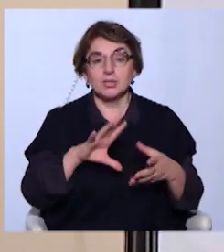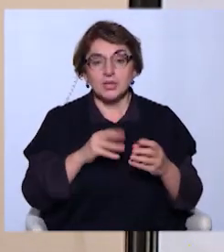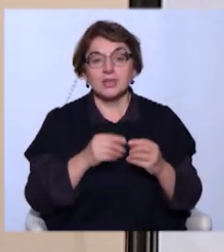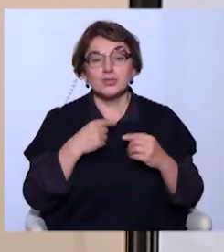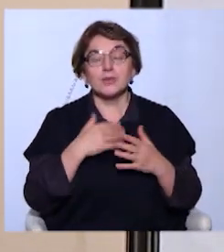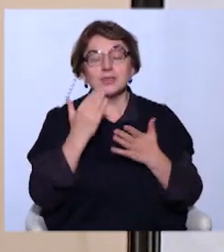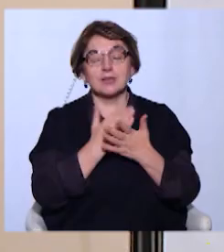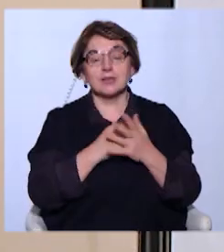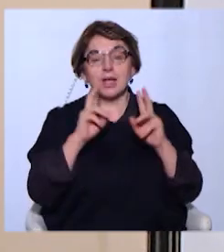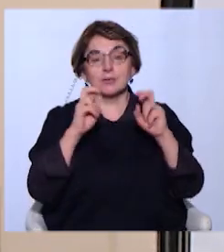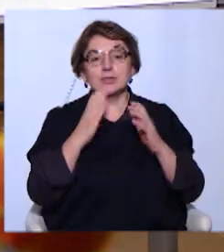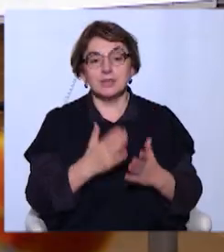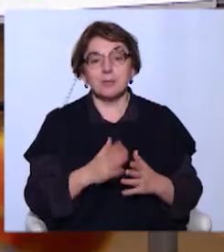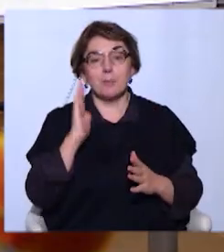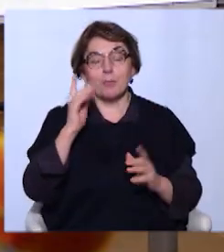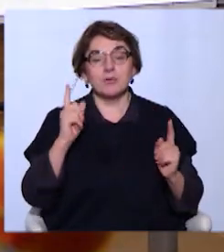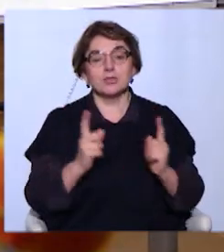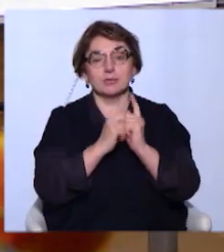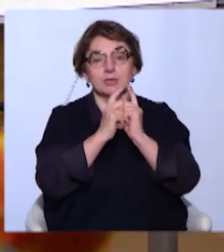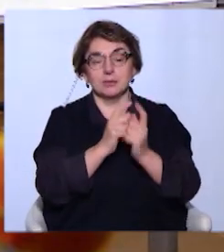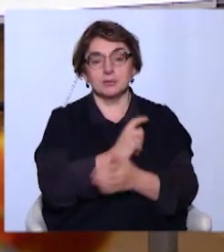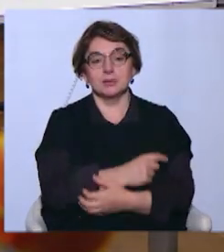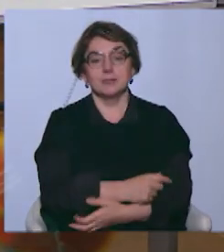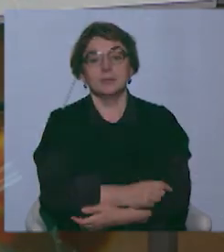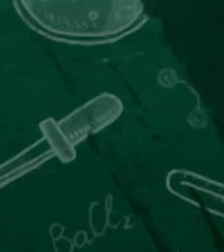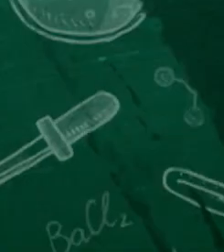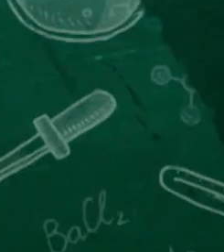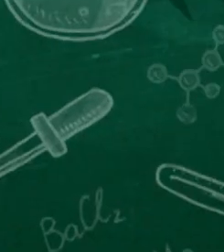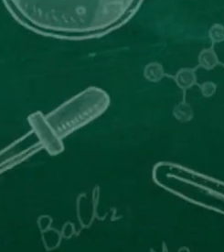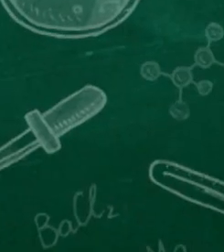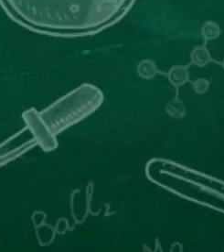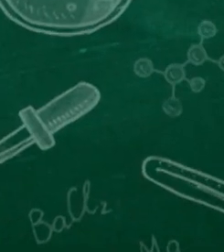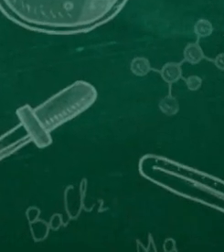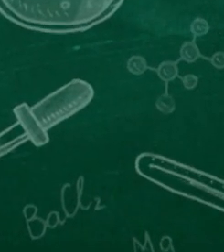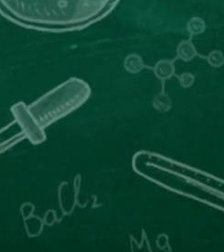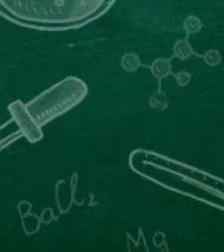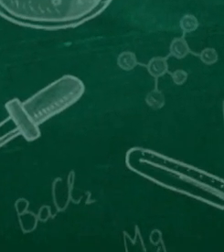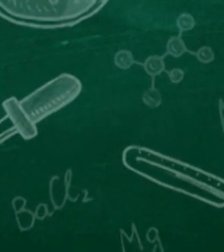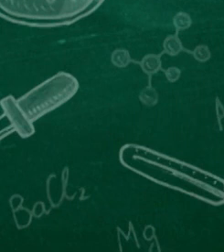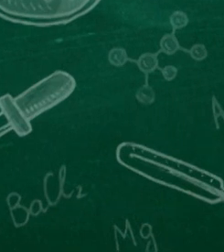მაშასე, ეს იყო ჩვენი დღევანდელი გაკვეთილი, მომავალ შეხვედრამდე.